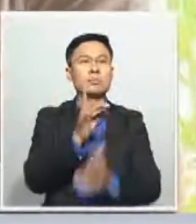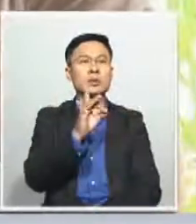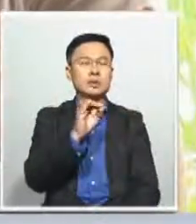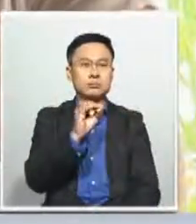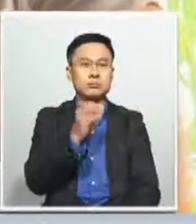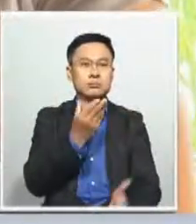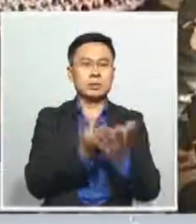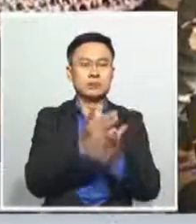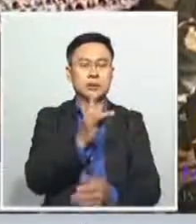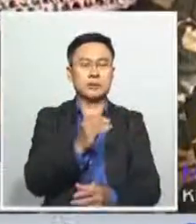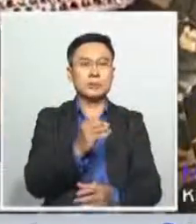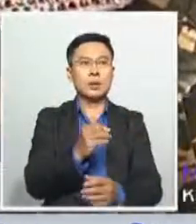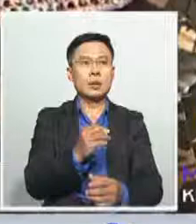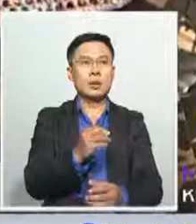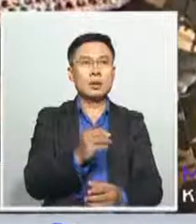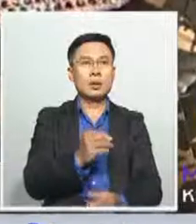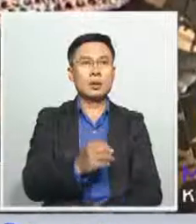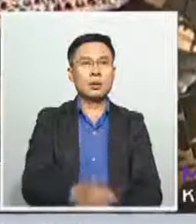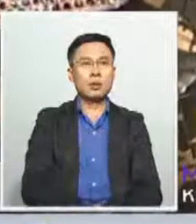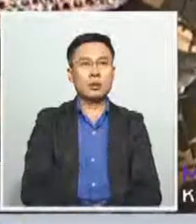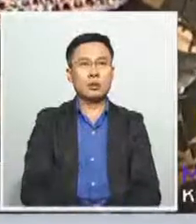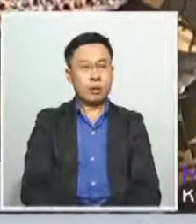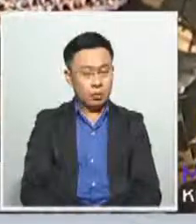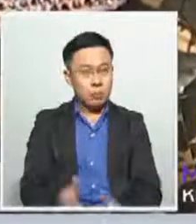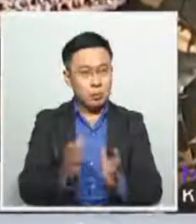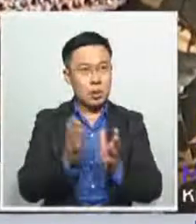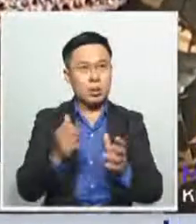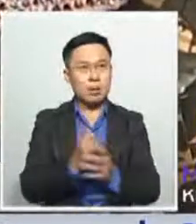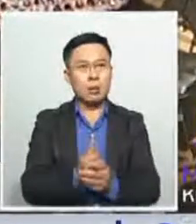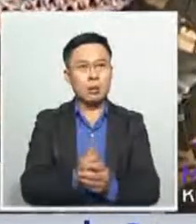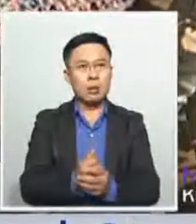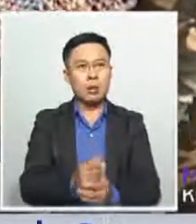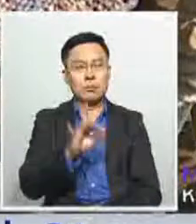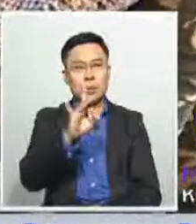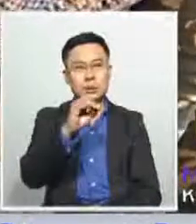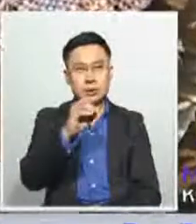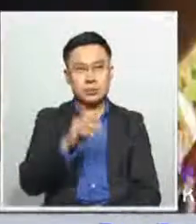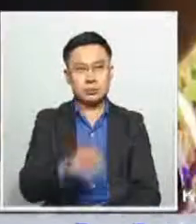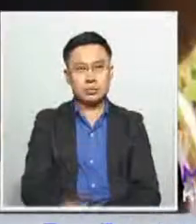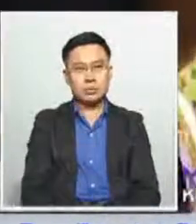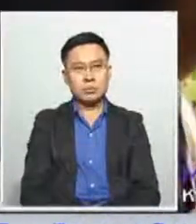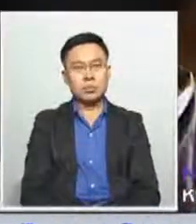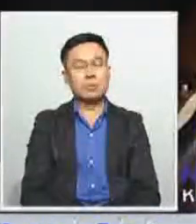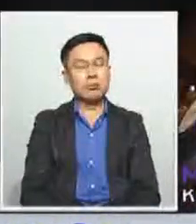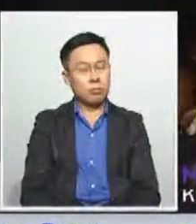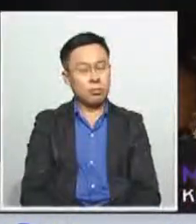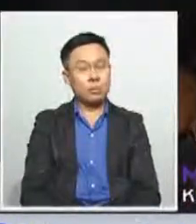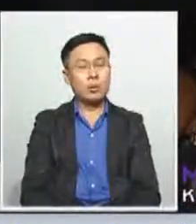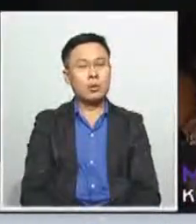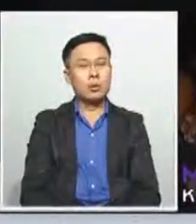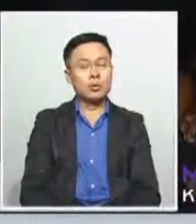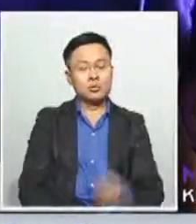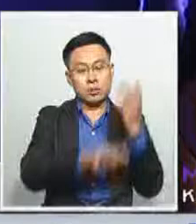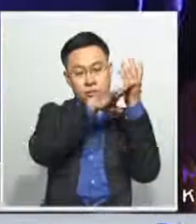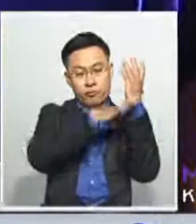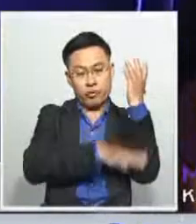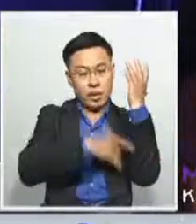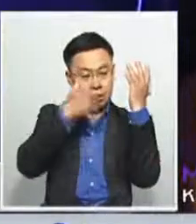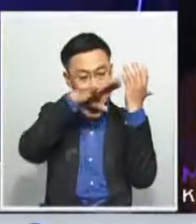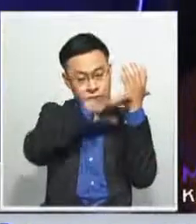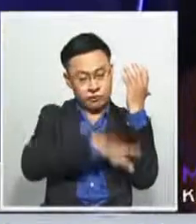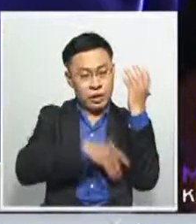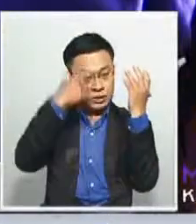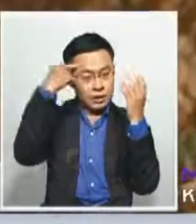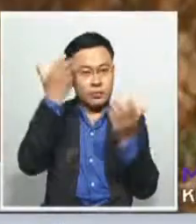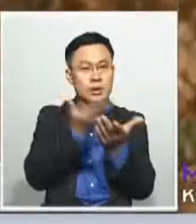ป๊อ ดดูที่ถูกไหม ถูกมาก แล้วโลละ80ท่านผู้ชมแล้วเห็ดนางฟ้าโลเท่าไหร ่60ค่ะ มีเงินส่งทก